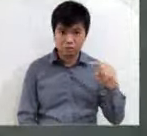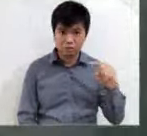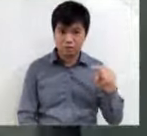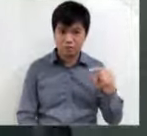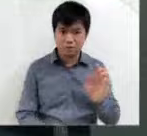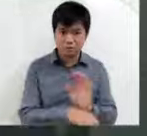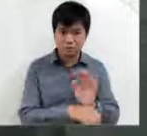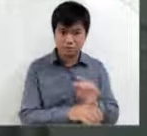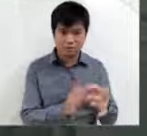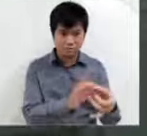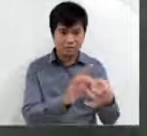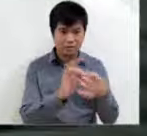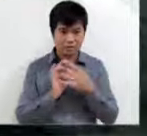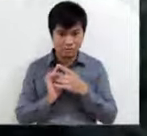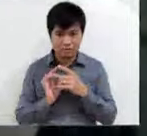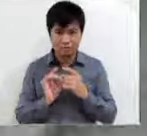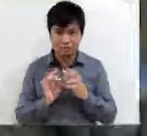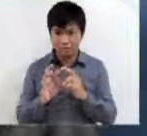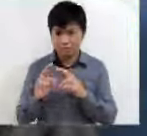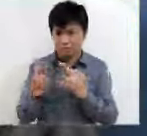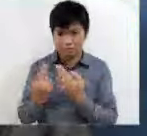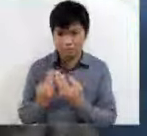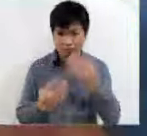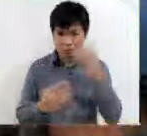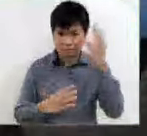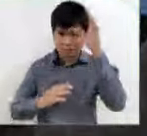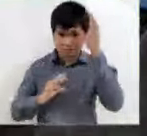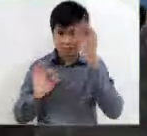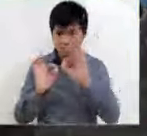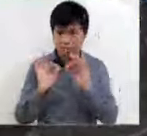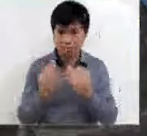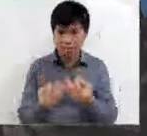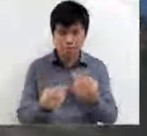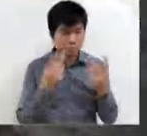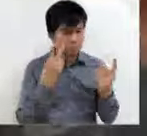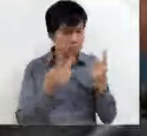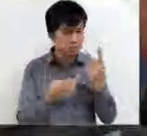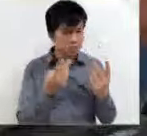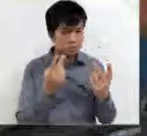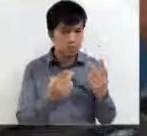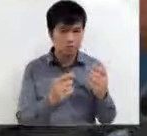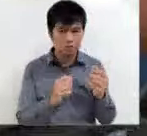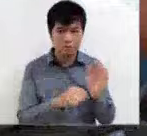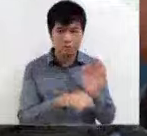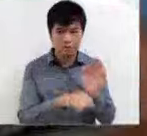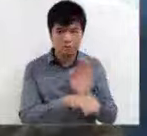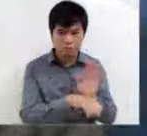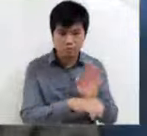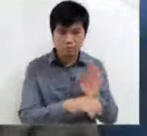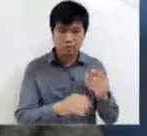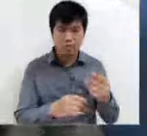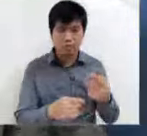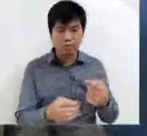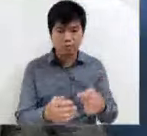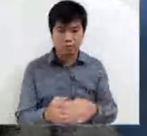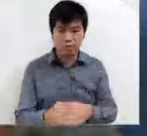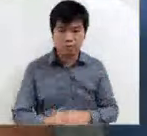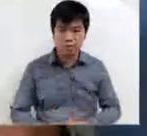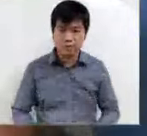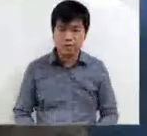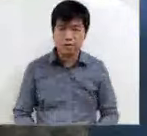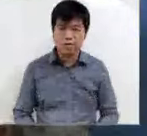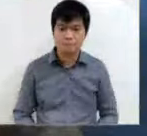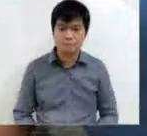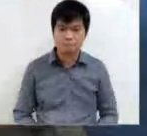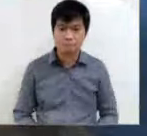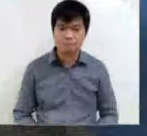kaanak ng may cancer. May mga eksena po kayo makita na, yung mga eksena po namin ni Tita Ibiang, laging one